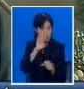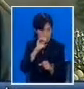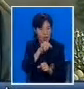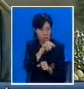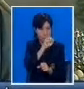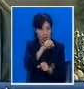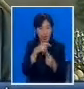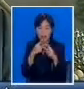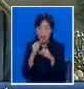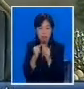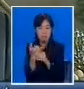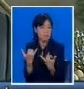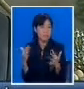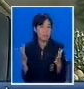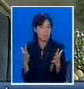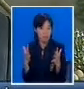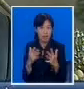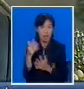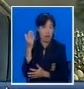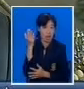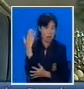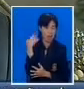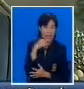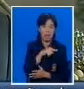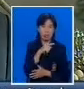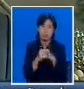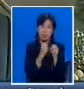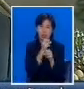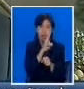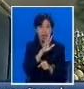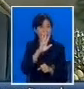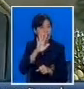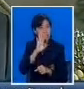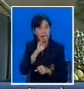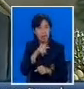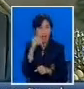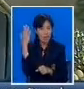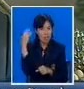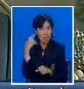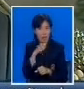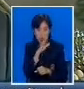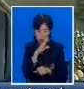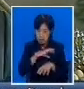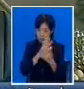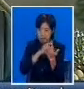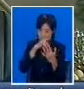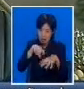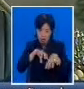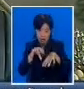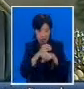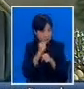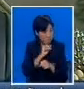าครั้งที่แล้วเนี่ยมีความรู้สึกว่าถ้าเราพูดง่ายปัดกวาดบ้านเราเรียบร้อยเราก็ดีขึ้น